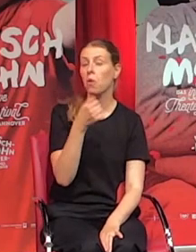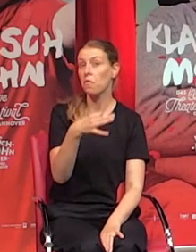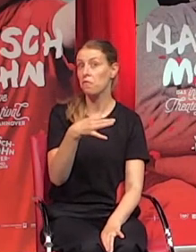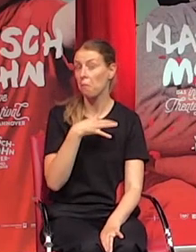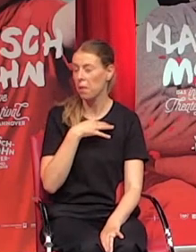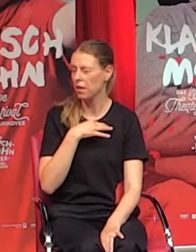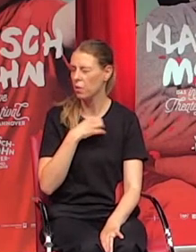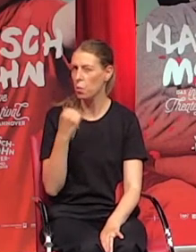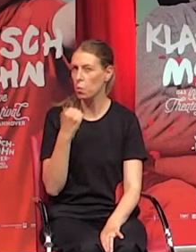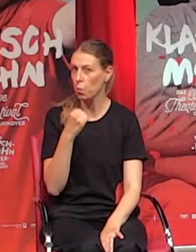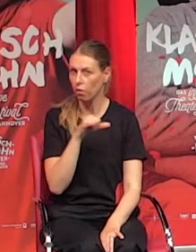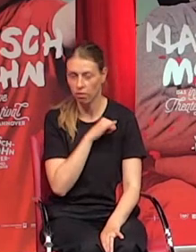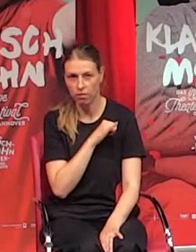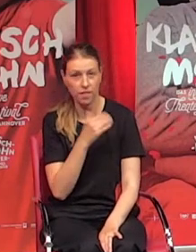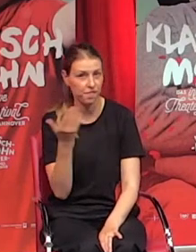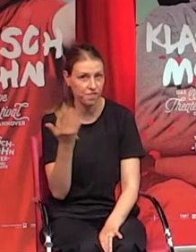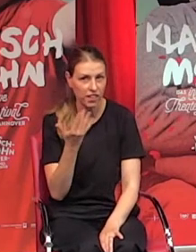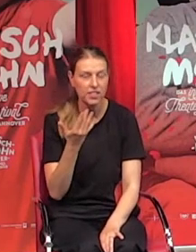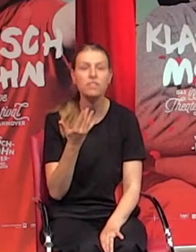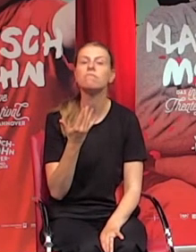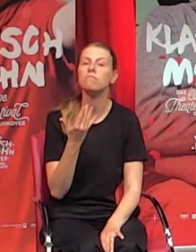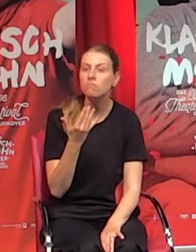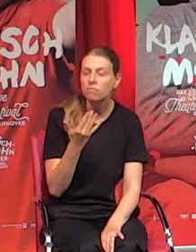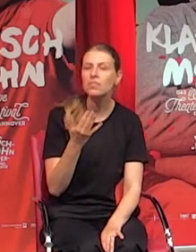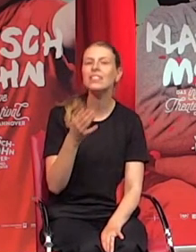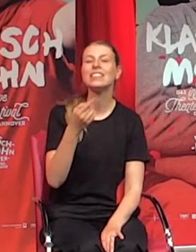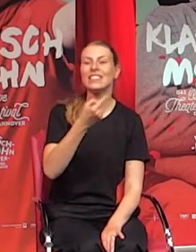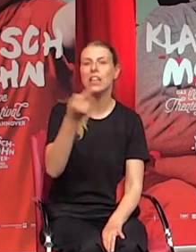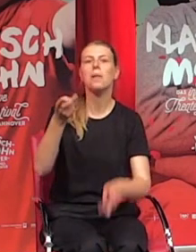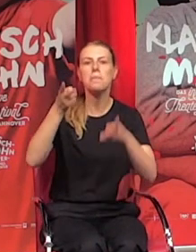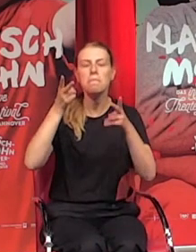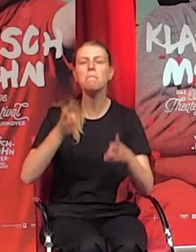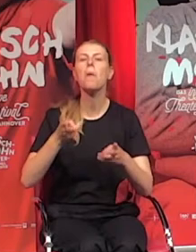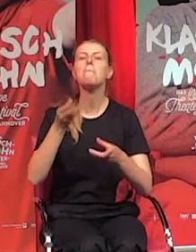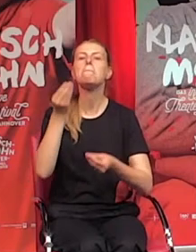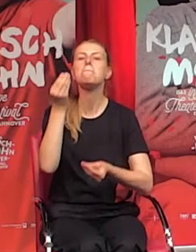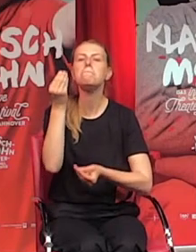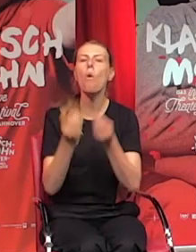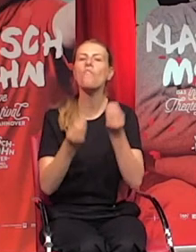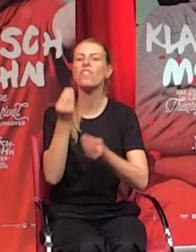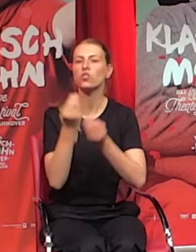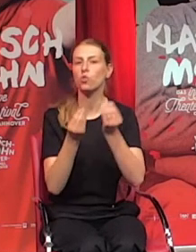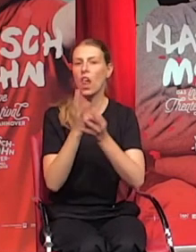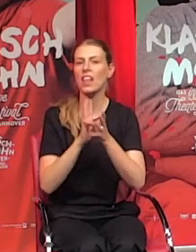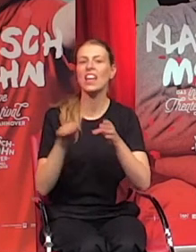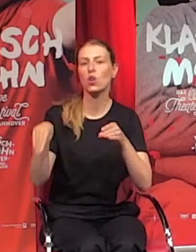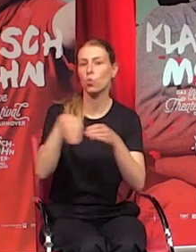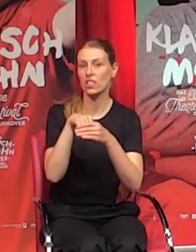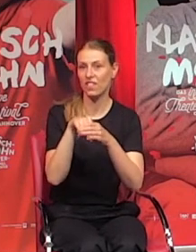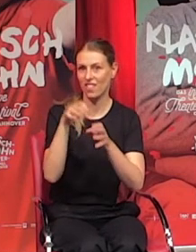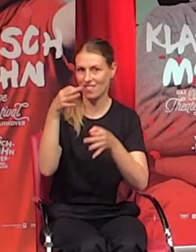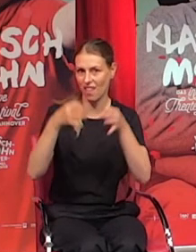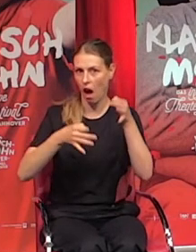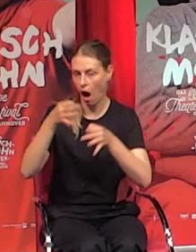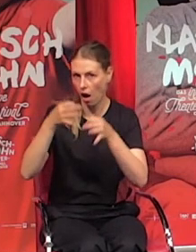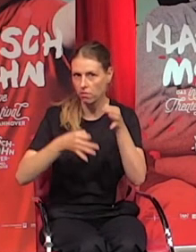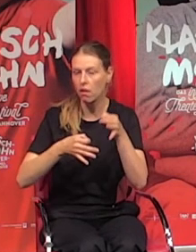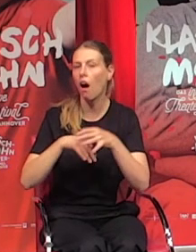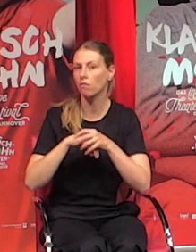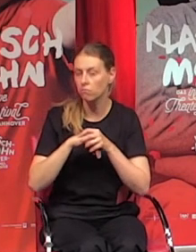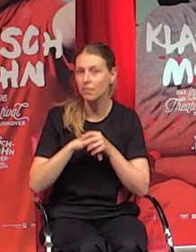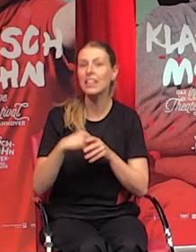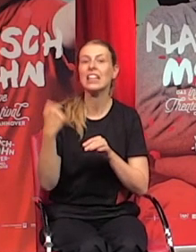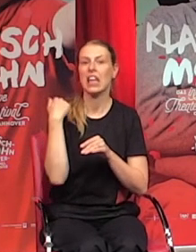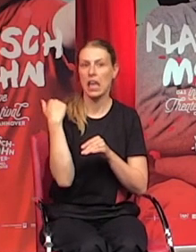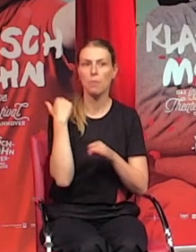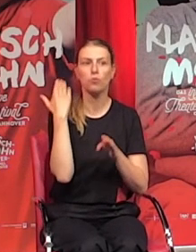besonders interessiert, ist auch, ihr seid ja ein professionelles, inklusives Theater. Wir haben eben schon von einem sehr